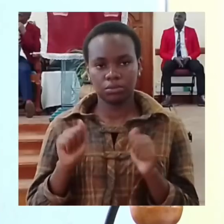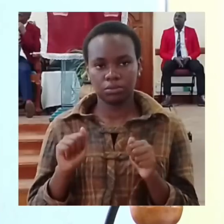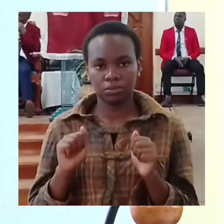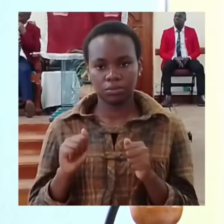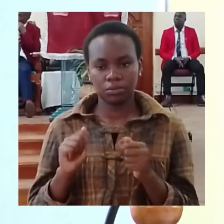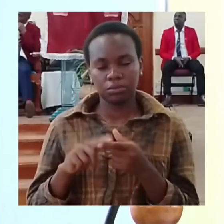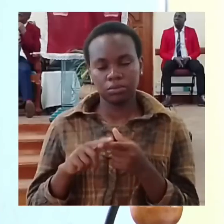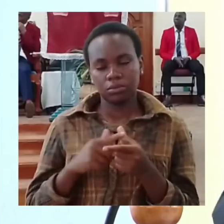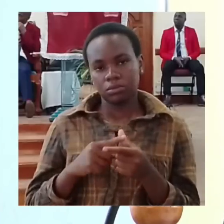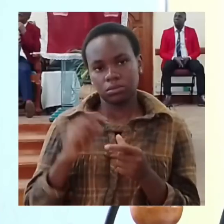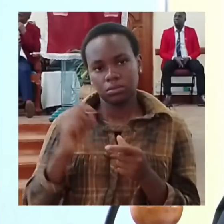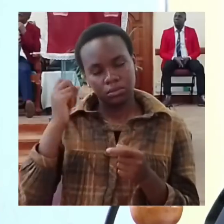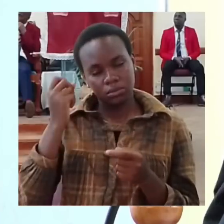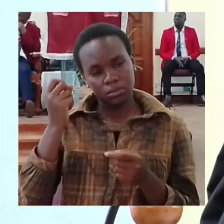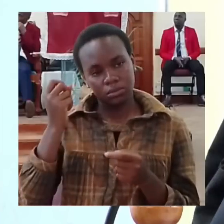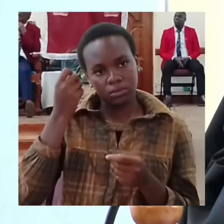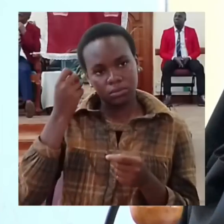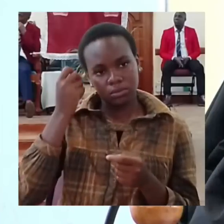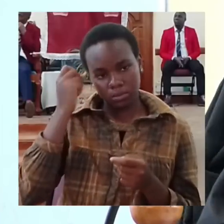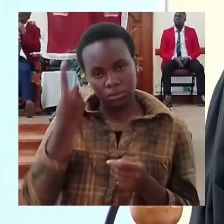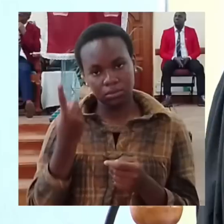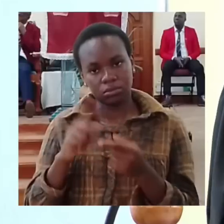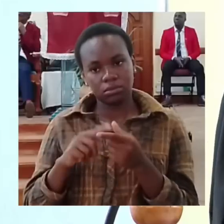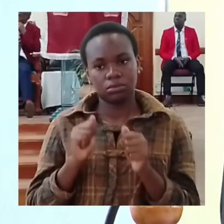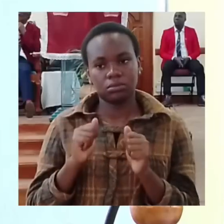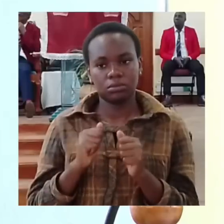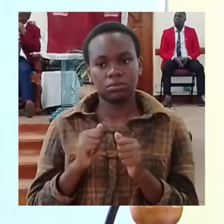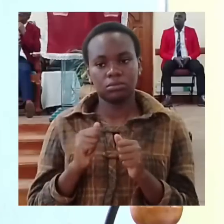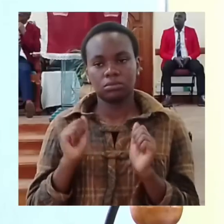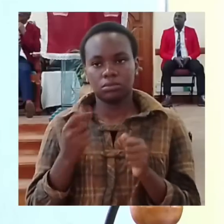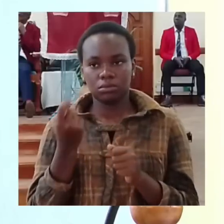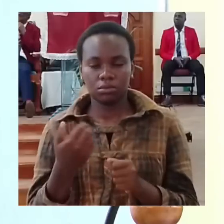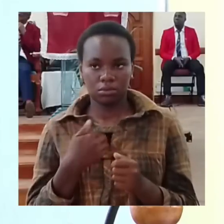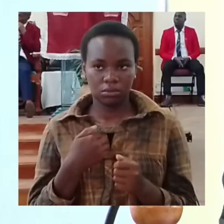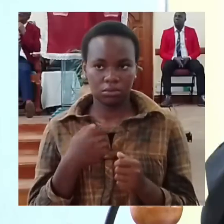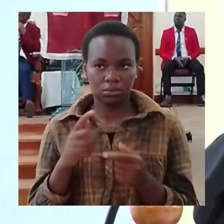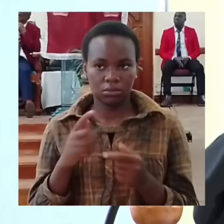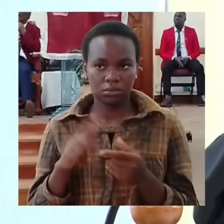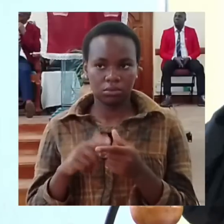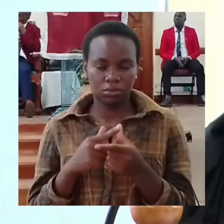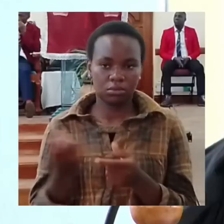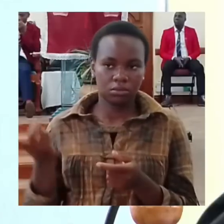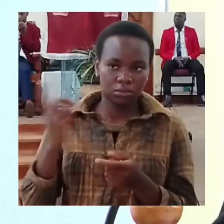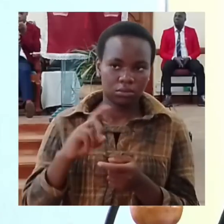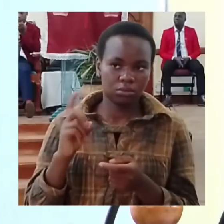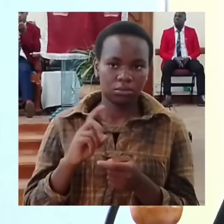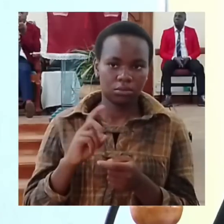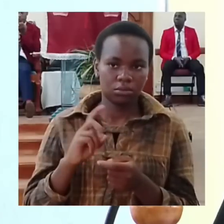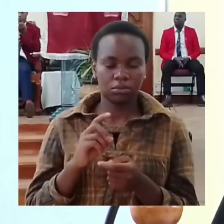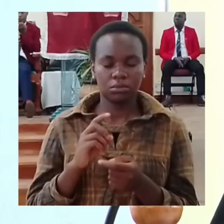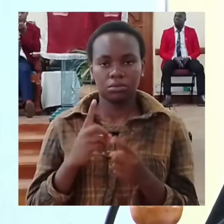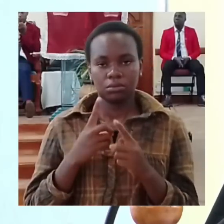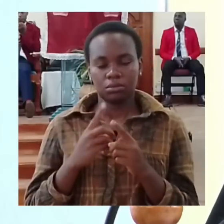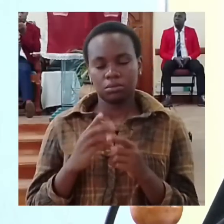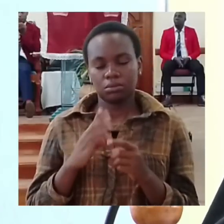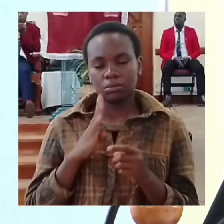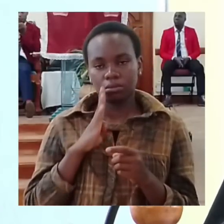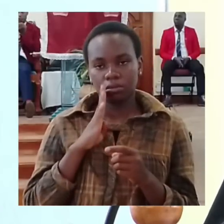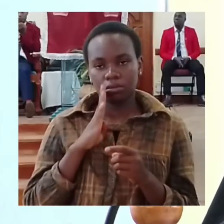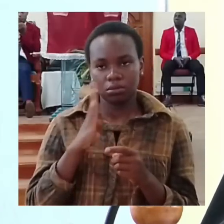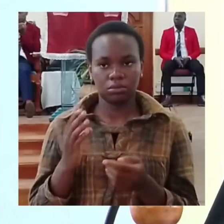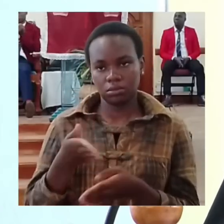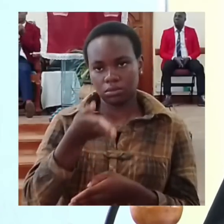Tũtirĩ ũũgĩ, tũtirĩ ũhoti. Na kau kanini ũkoragwo nako nĩ kũgaĩrwo nĩ Ngai. O rĩrĩa